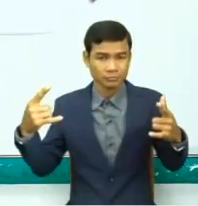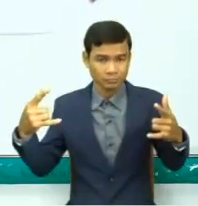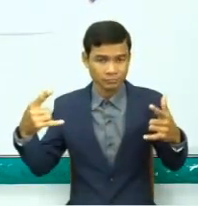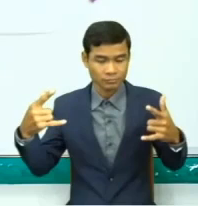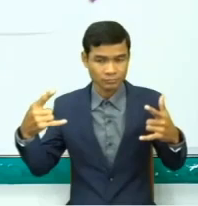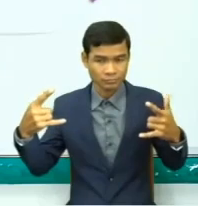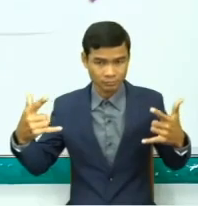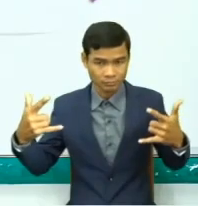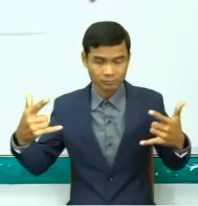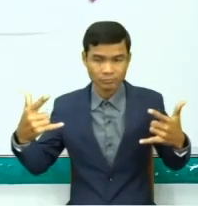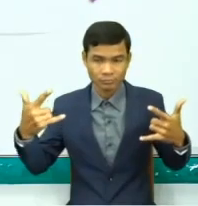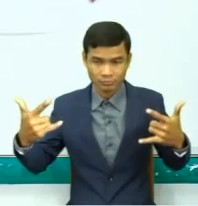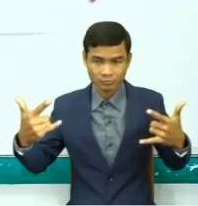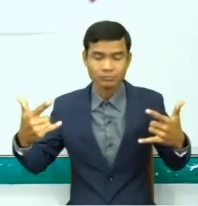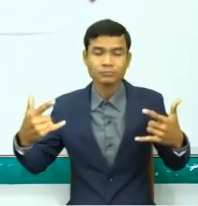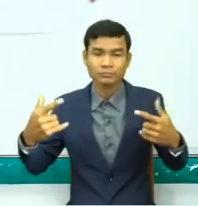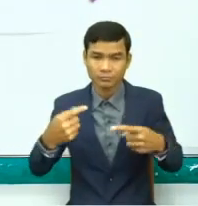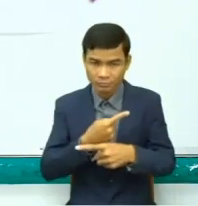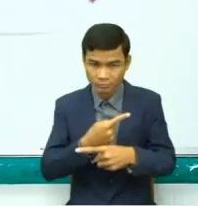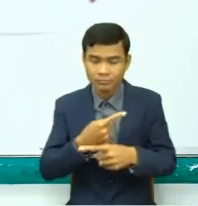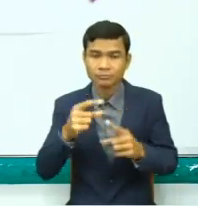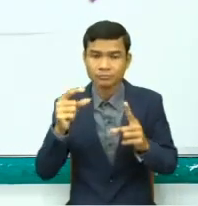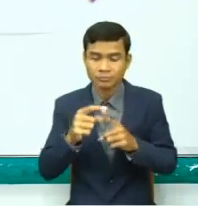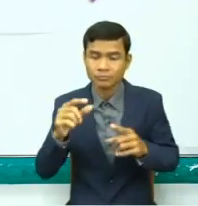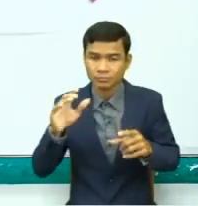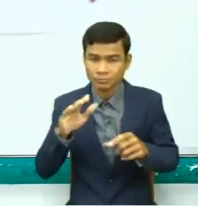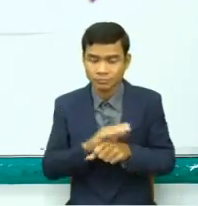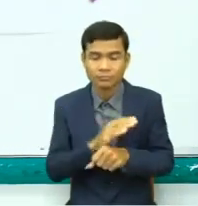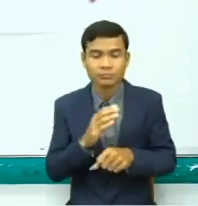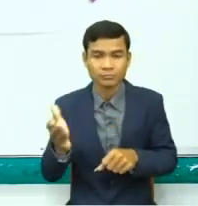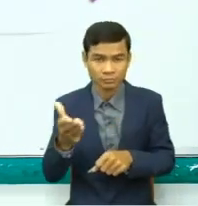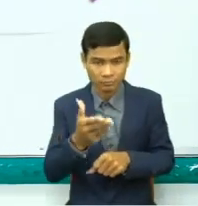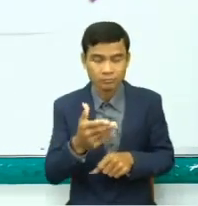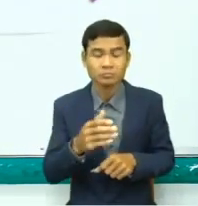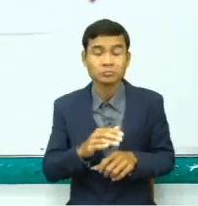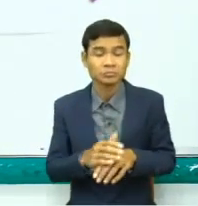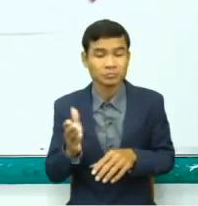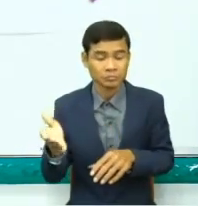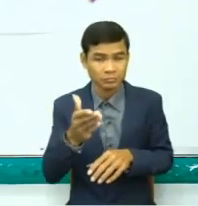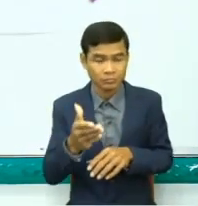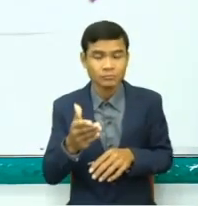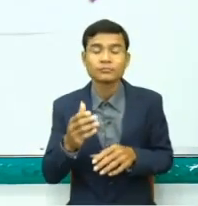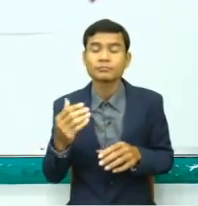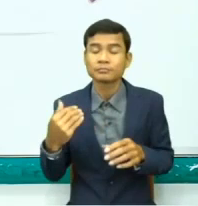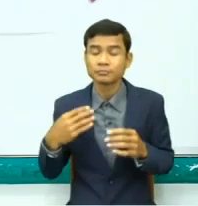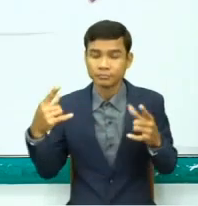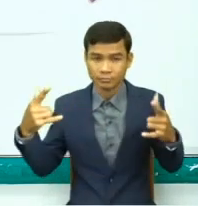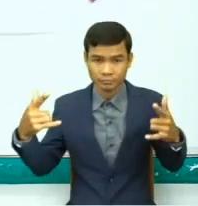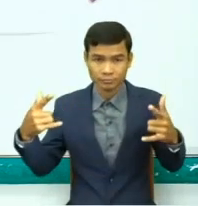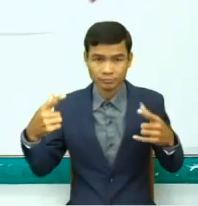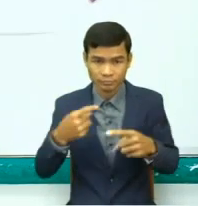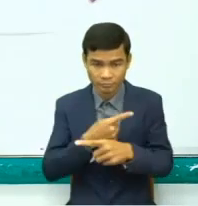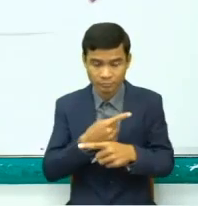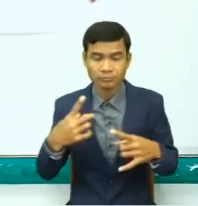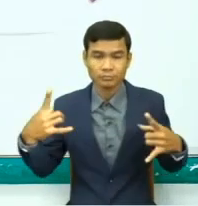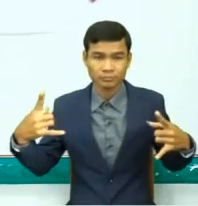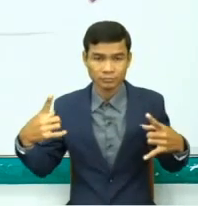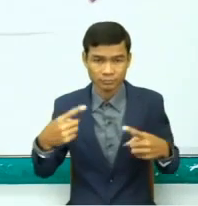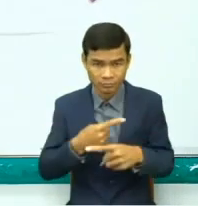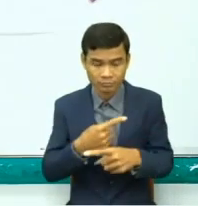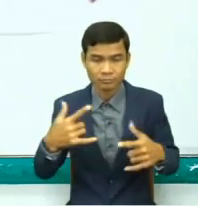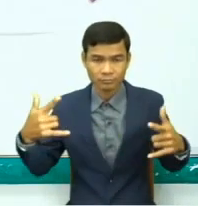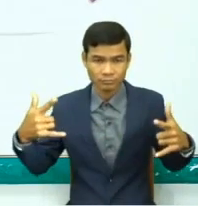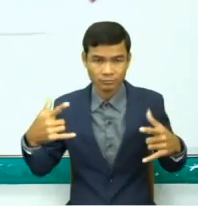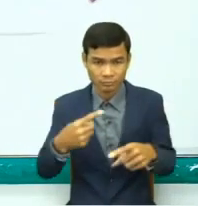bình nhó. Chà, nè, bịa bình nha nà con. Chà, chẳng, ở lỡ, chà, con rô bạc đi xăm tặng ác ní ta, bạc đi